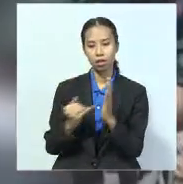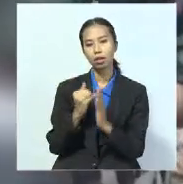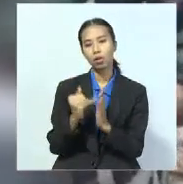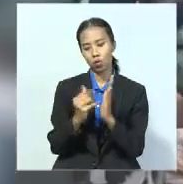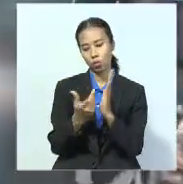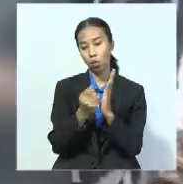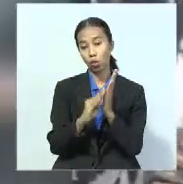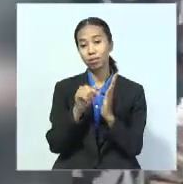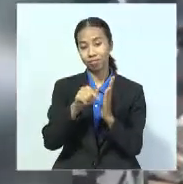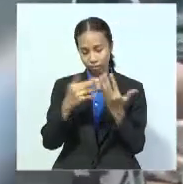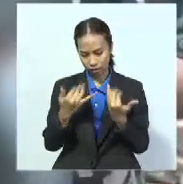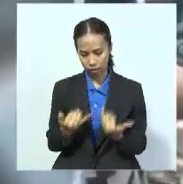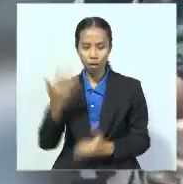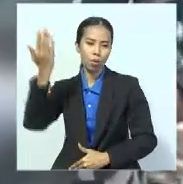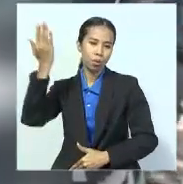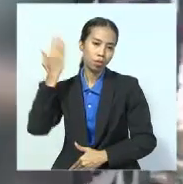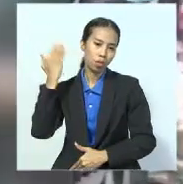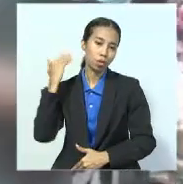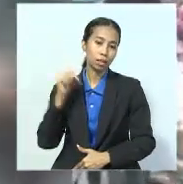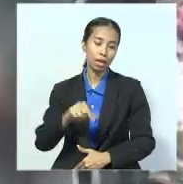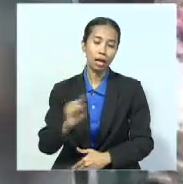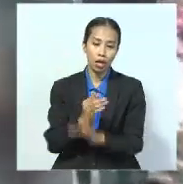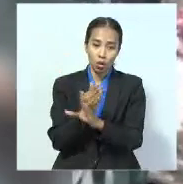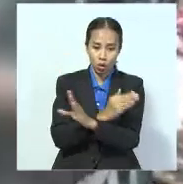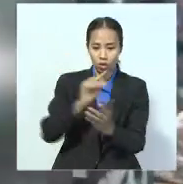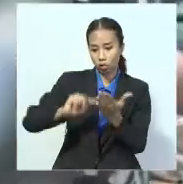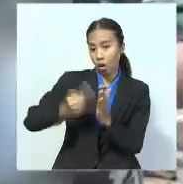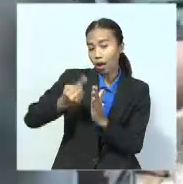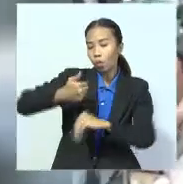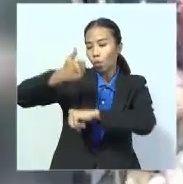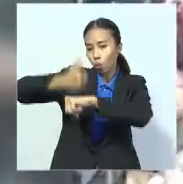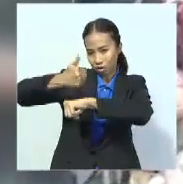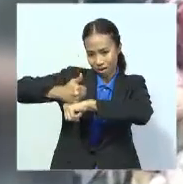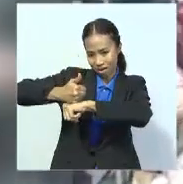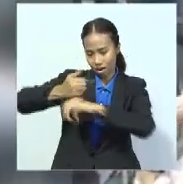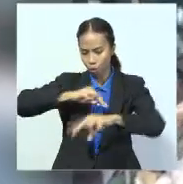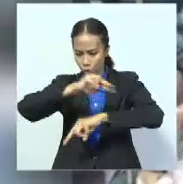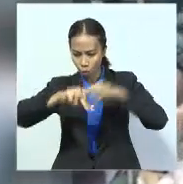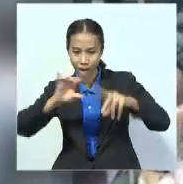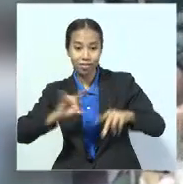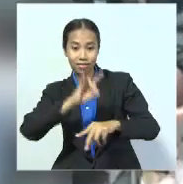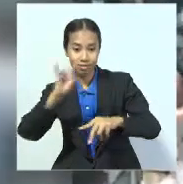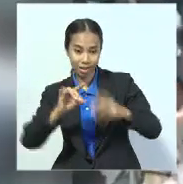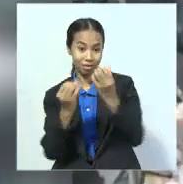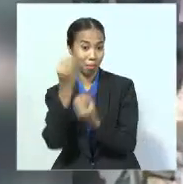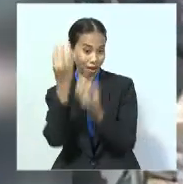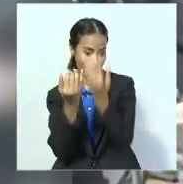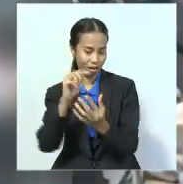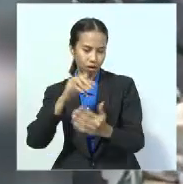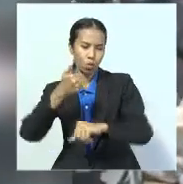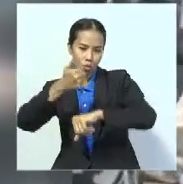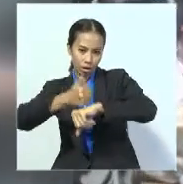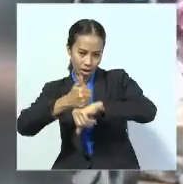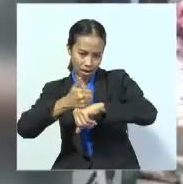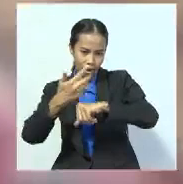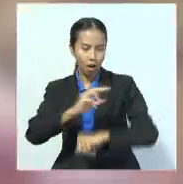นก่อนหน้านี้นะคะนายสมศักดิ์โค่นถอนหัวหน้าเขตรักษาพันธุ์สัตว์ป่าบุญทริกยอดมนพร้